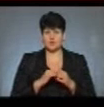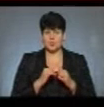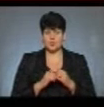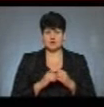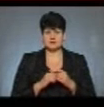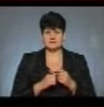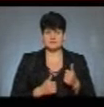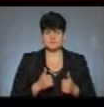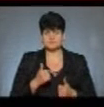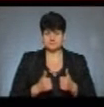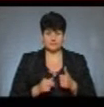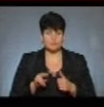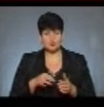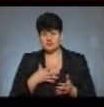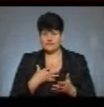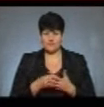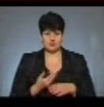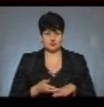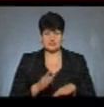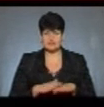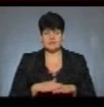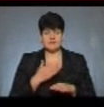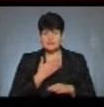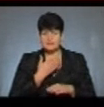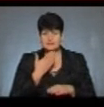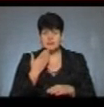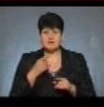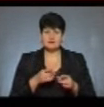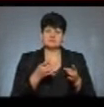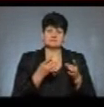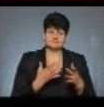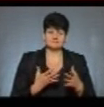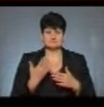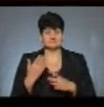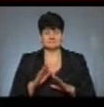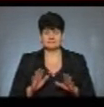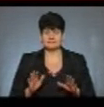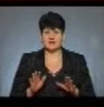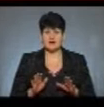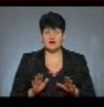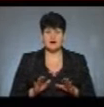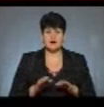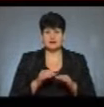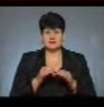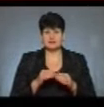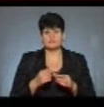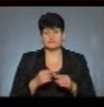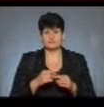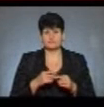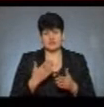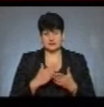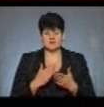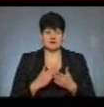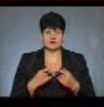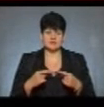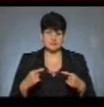по-своєму складна і немає там, що якась простіша. Але з улюблених, звичайно, в мене контактні гонки, це